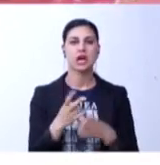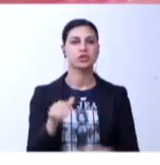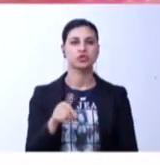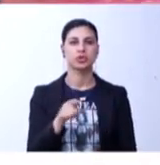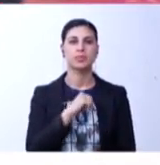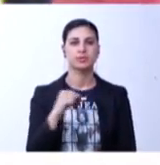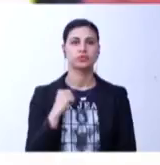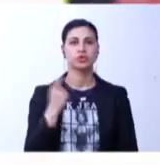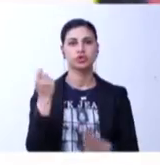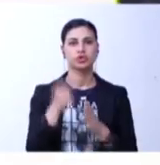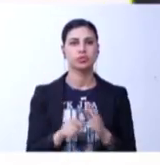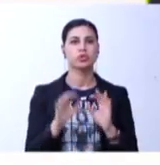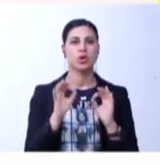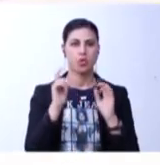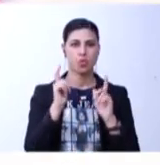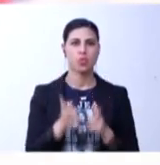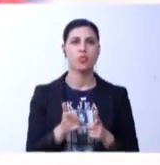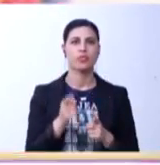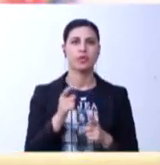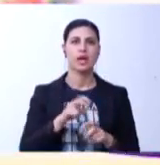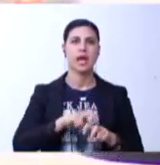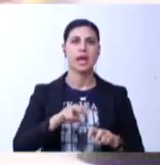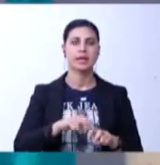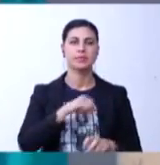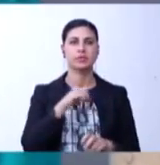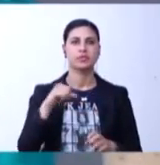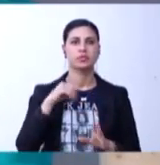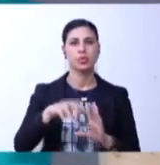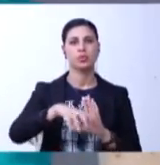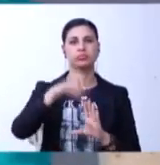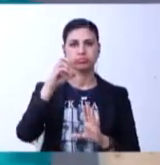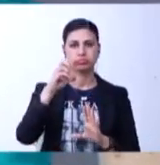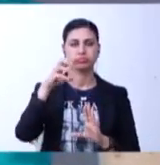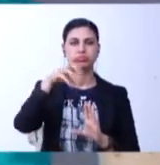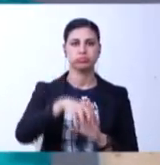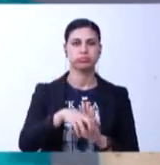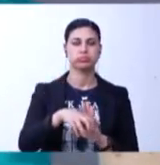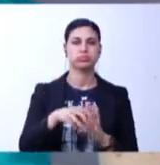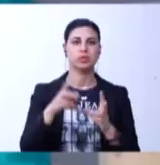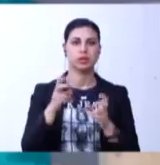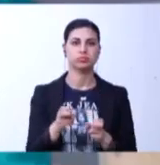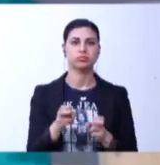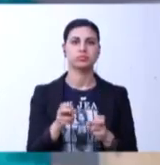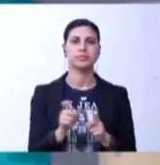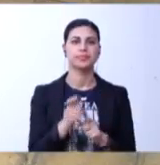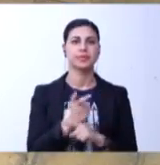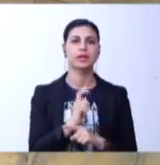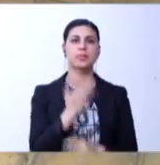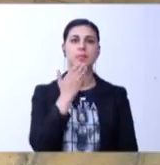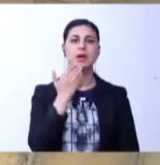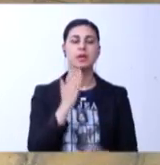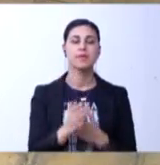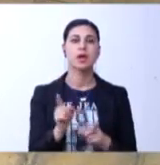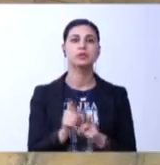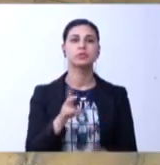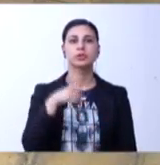ის მას აქვს ჩამკეტი, რომელიც ესე მარტივად ექიმი ხსნის და შემდეგ კეტავს. ანუ ძალიან მარტივი მოსახმარებელია და